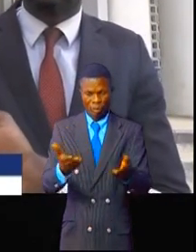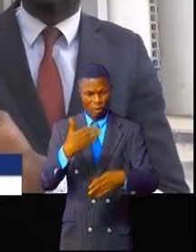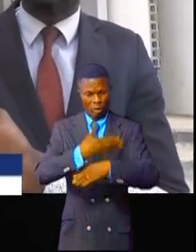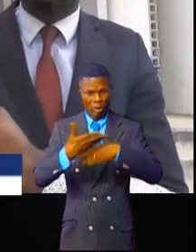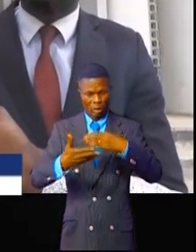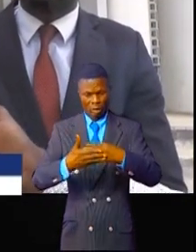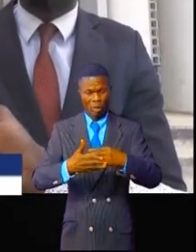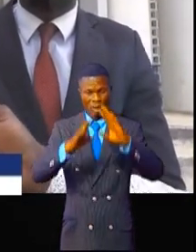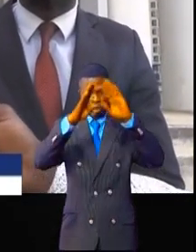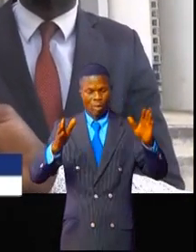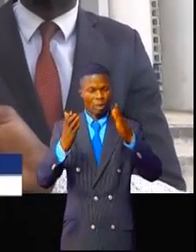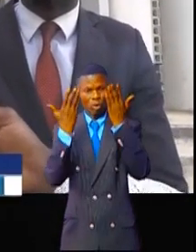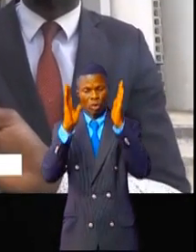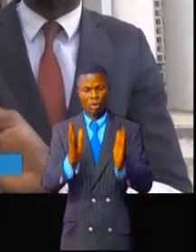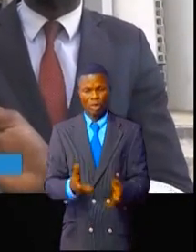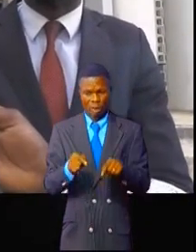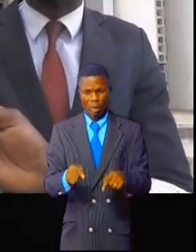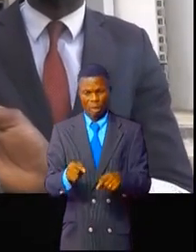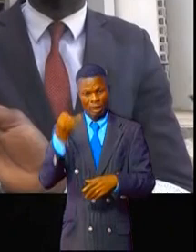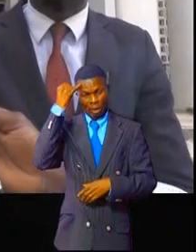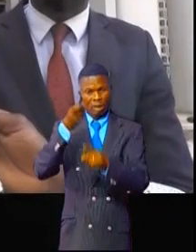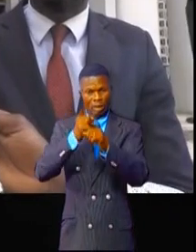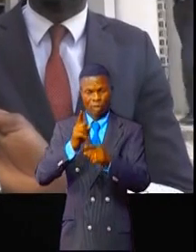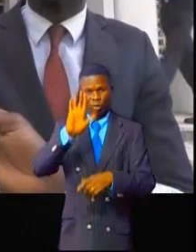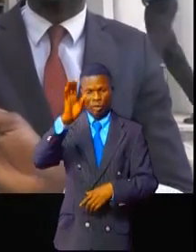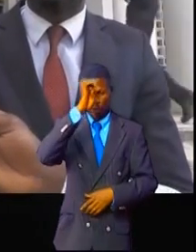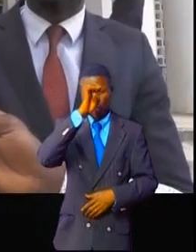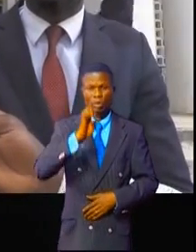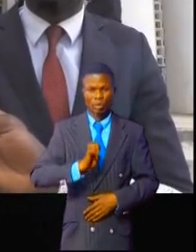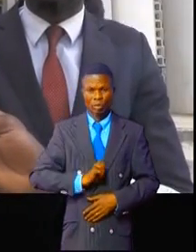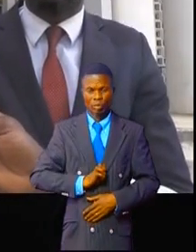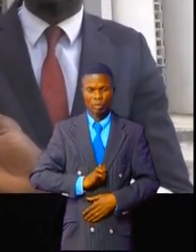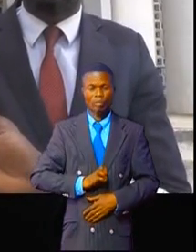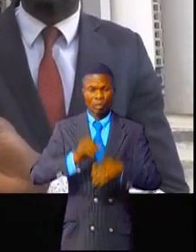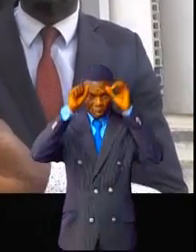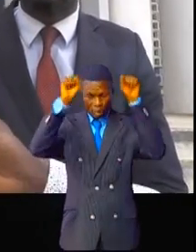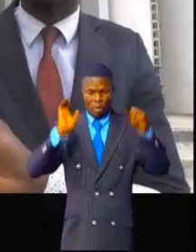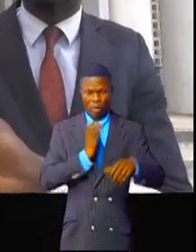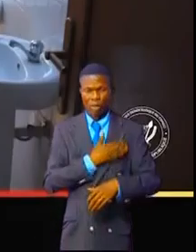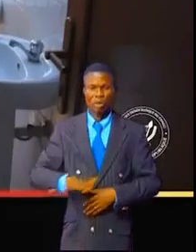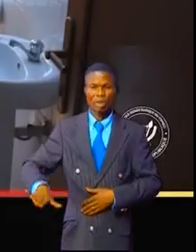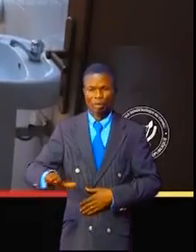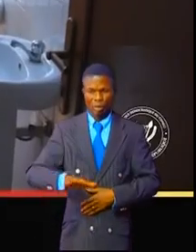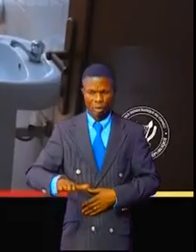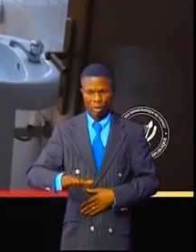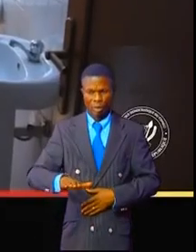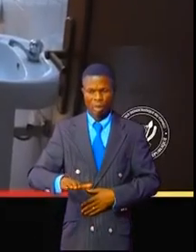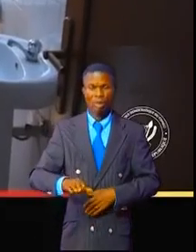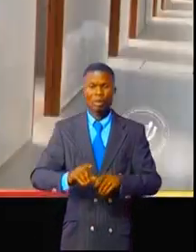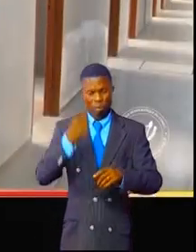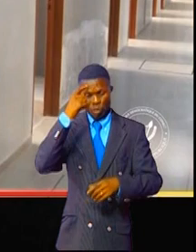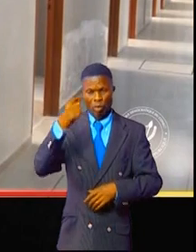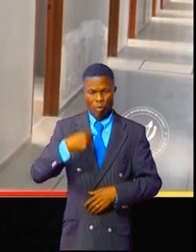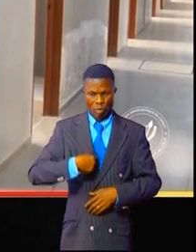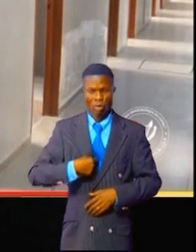de aux initiés par son excellence monsieur le président de la république on c'est